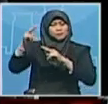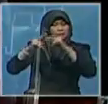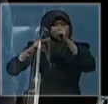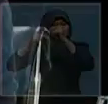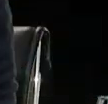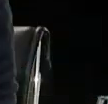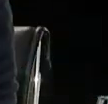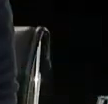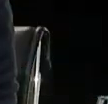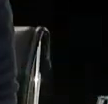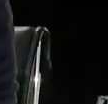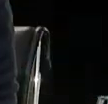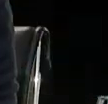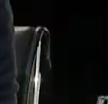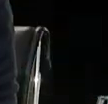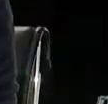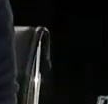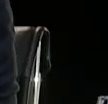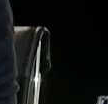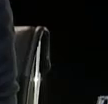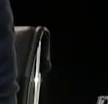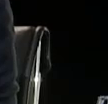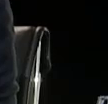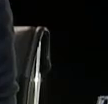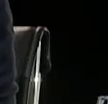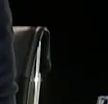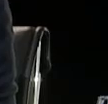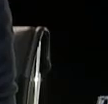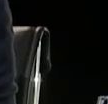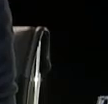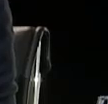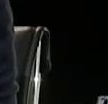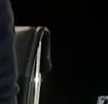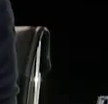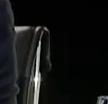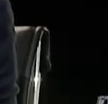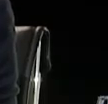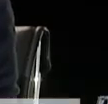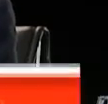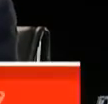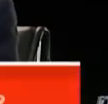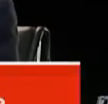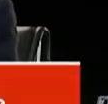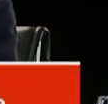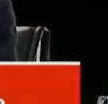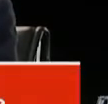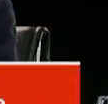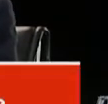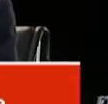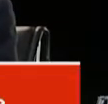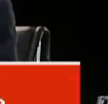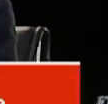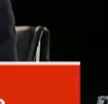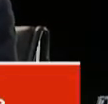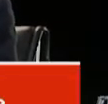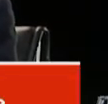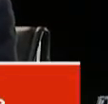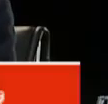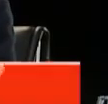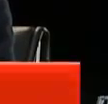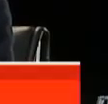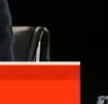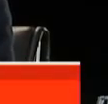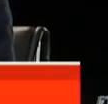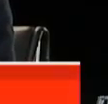ini, mereka akan dapat mendapat manfaat daripada bajet ini. Bukan saja bajet ini, tapi bersiap siaga ke